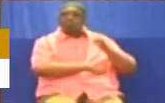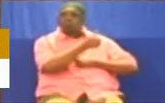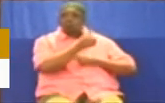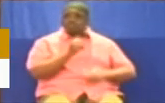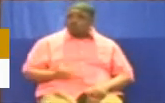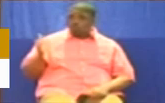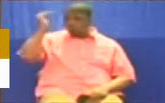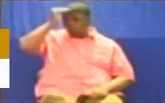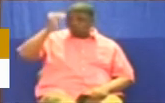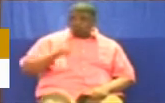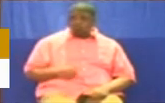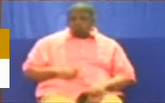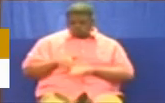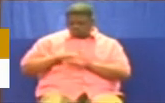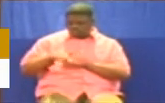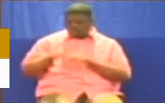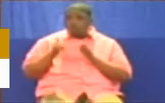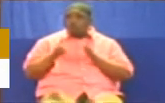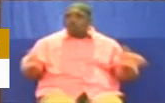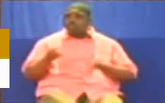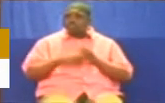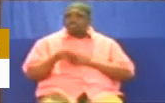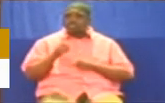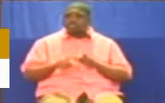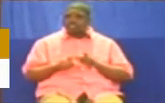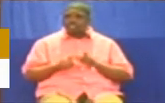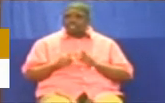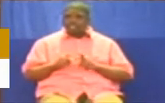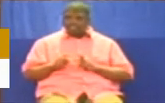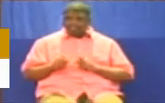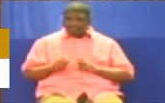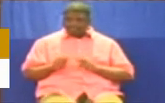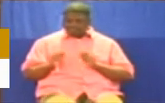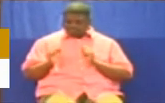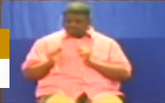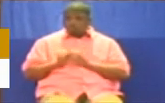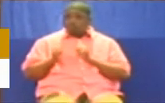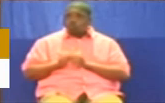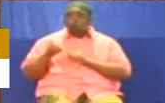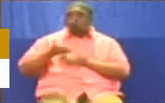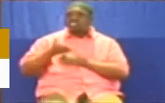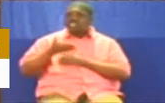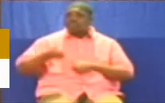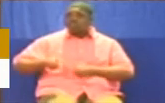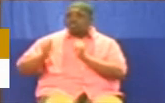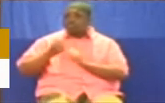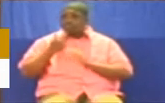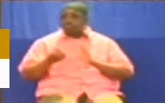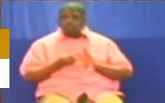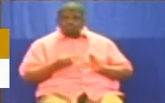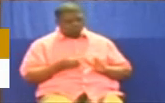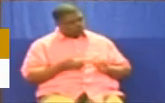juu umeelezwa waziwazi katika zile organs za vile vyombo. Kwa mfano tuende East African